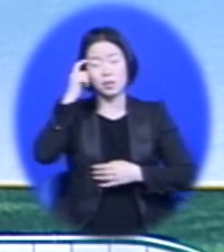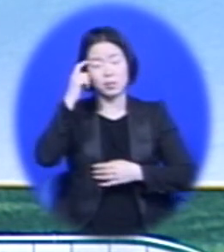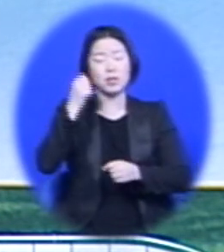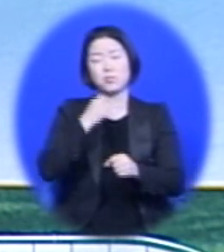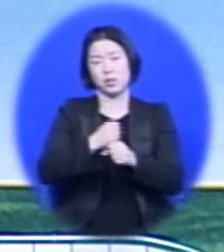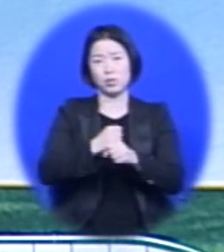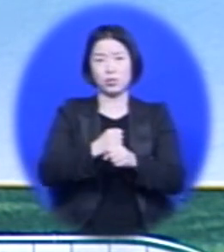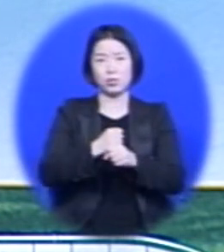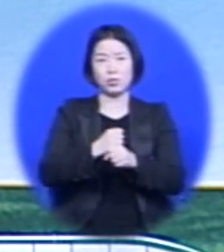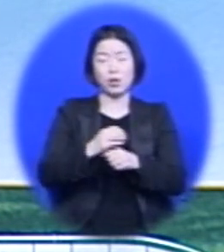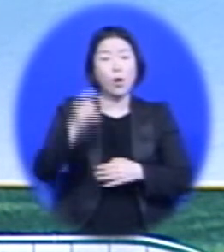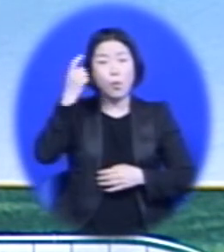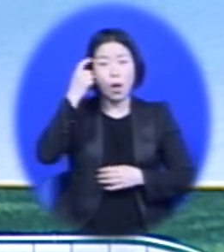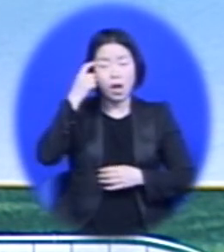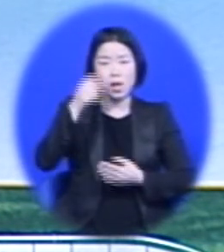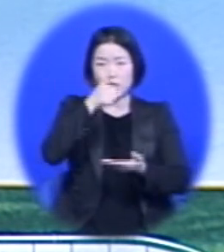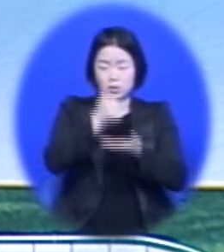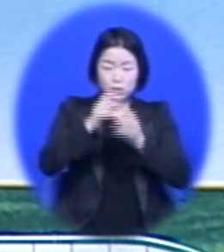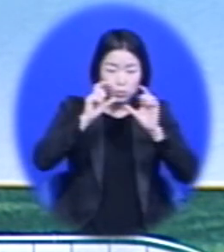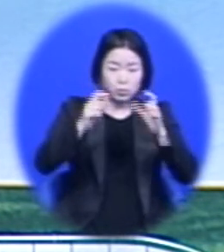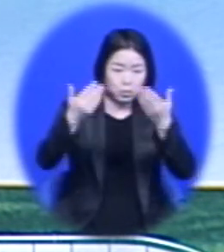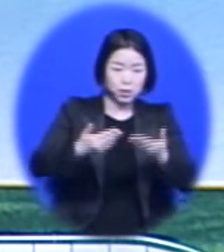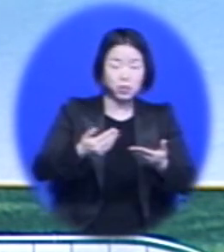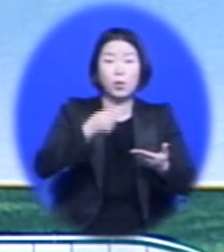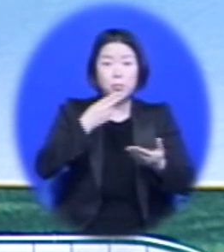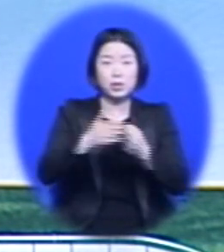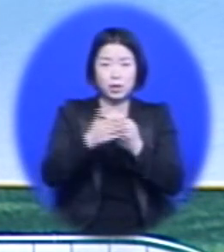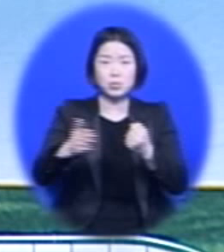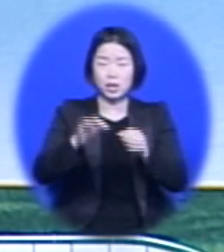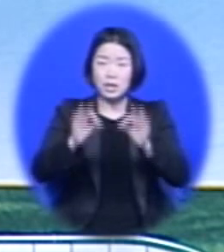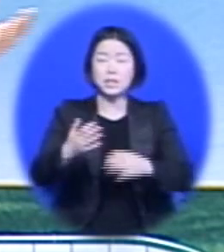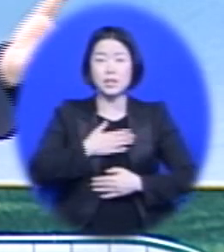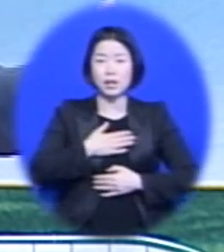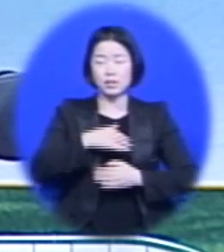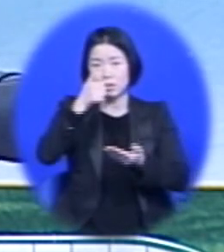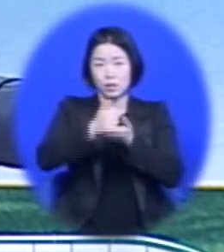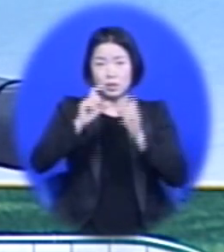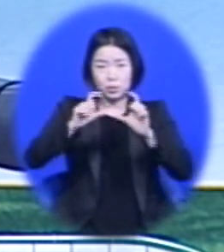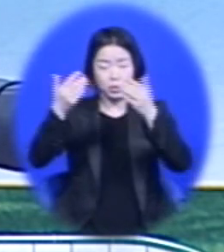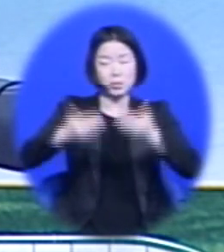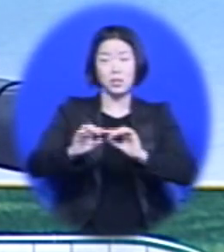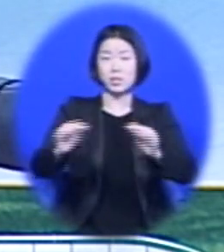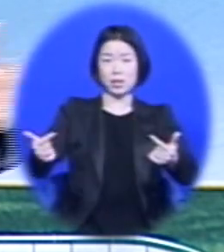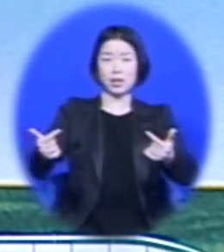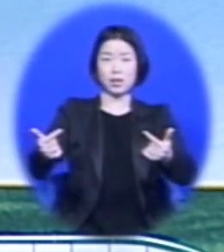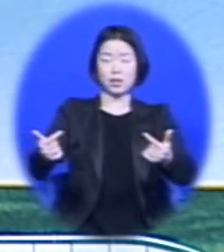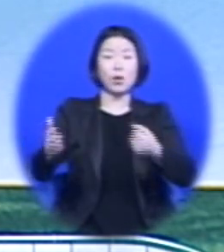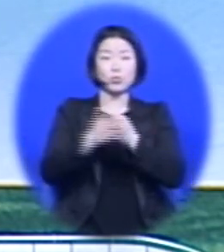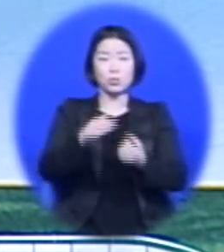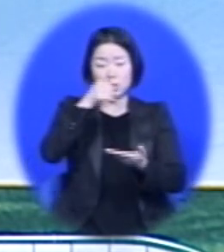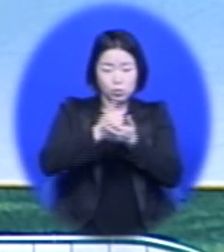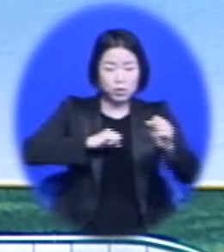아닌 것처럼. 왜? 정죄함이 없으니까. 이제는 나는 정죄함 받지 않습니다. 그러니까